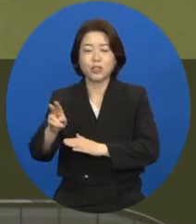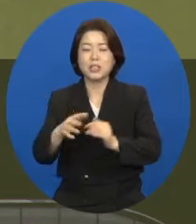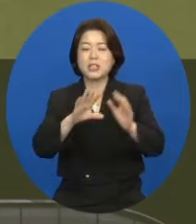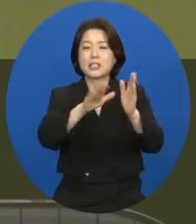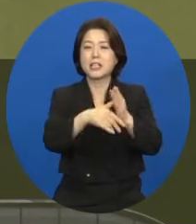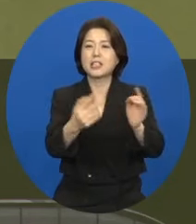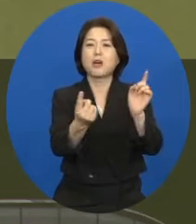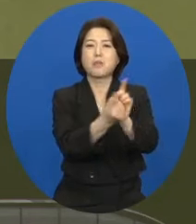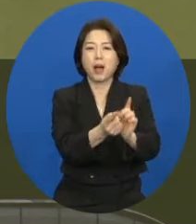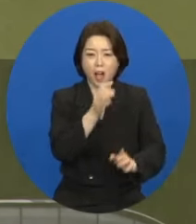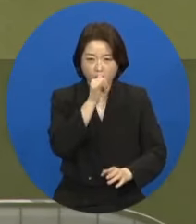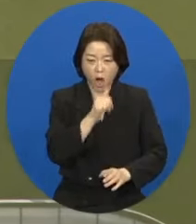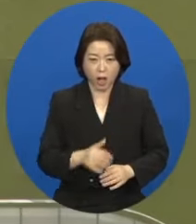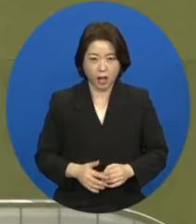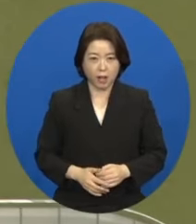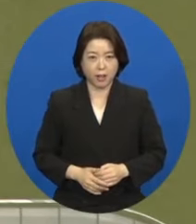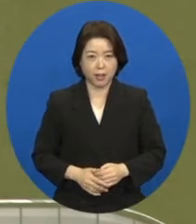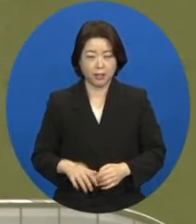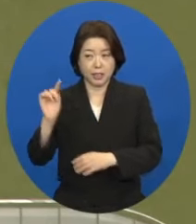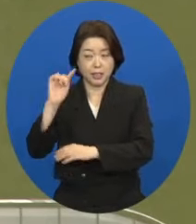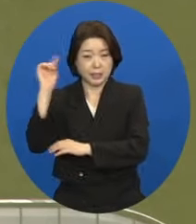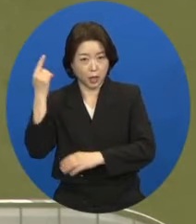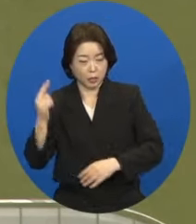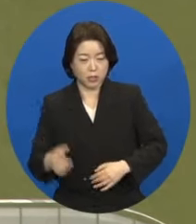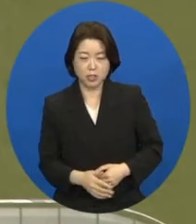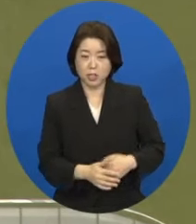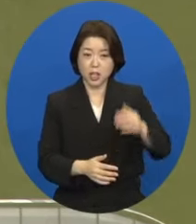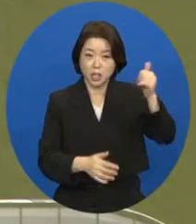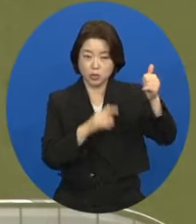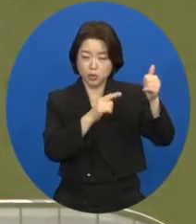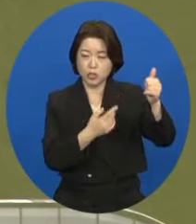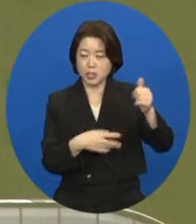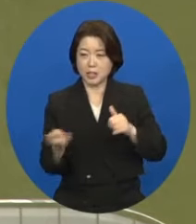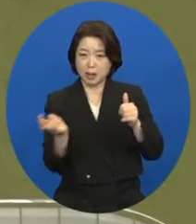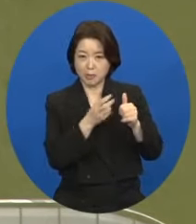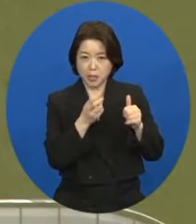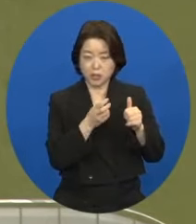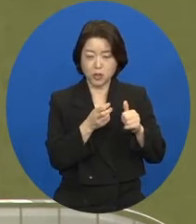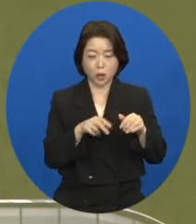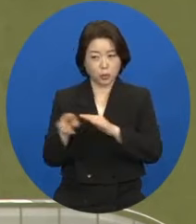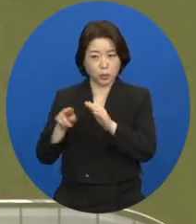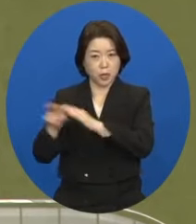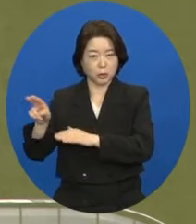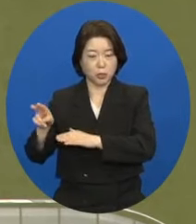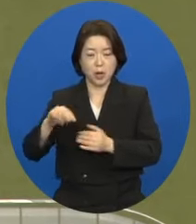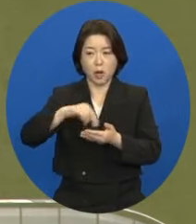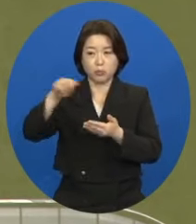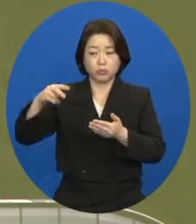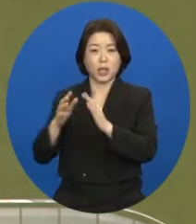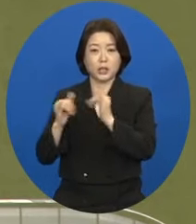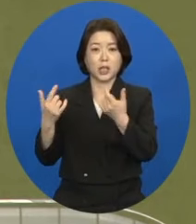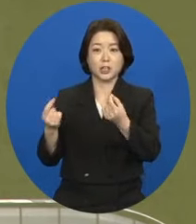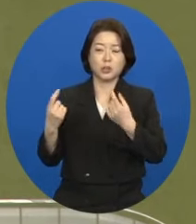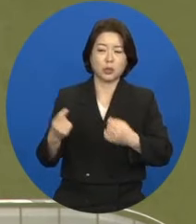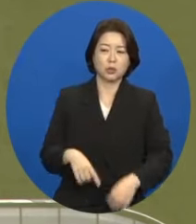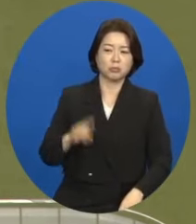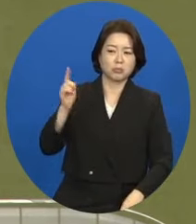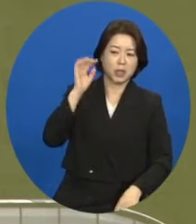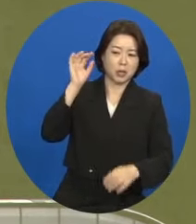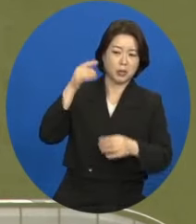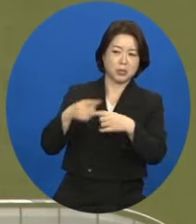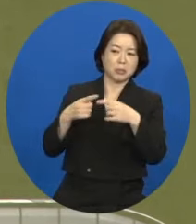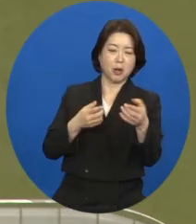무슨 주인을 배신하고 배은망덕하게 그렇게 돌아다니는 어떤 불황자처럼 다윗을 취급하는